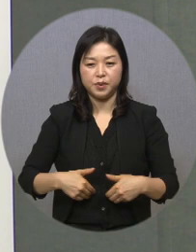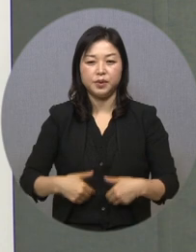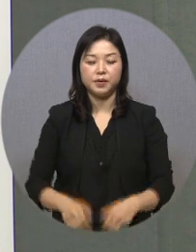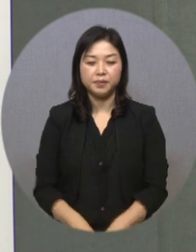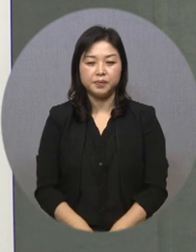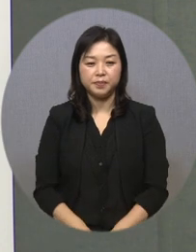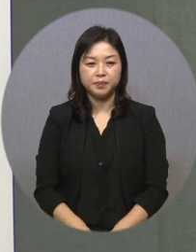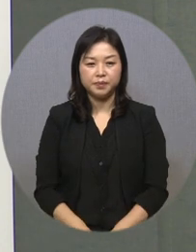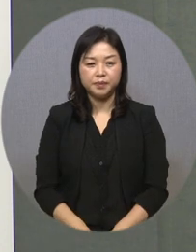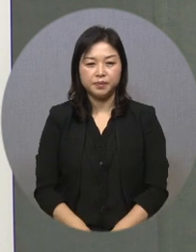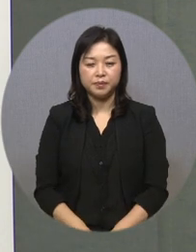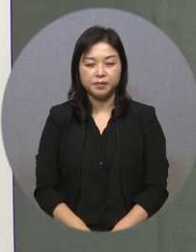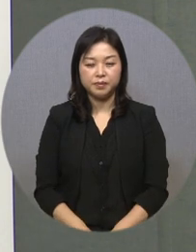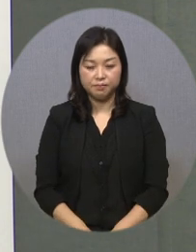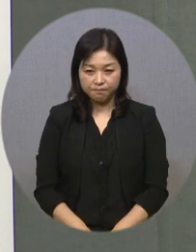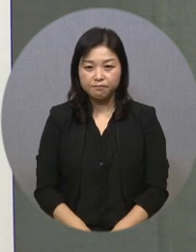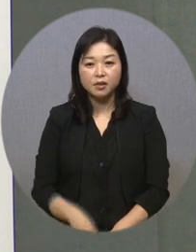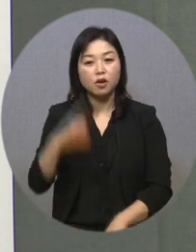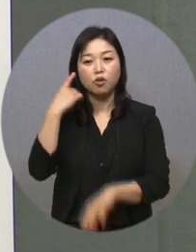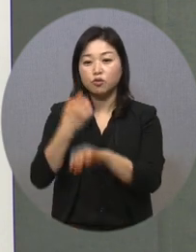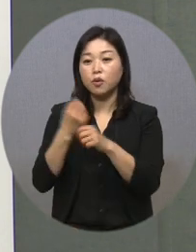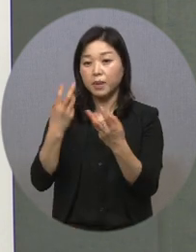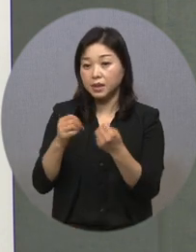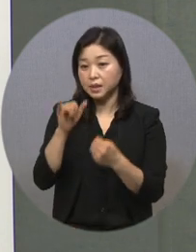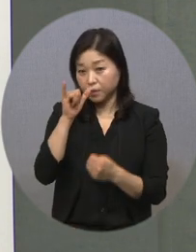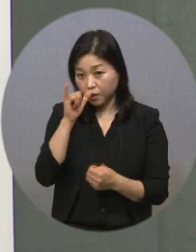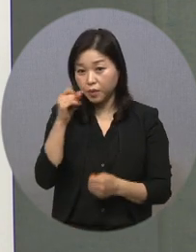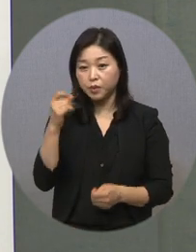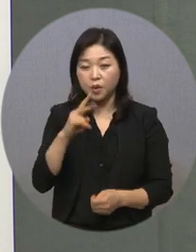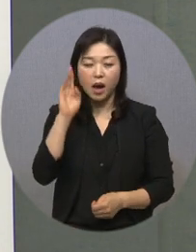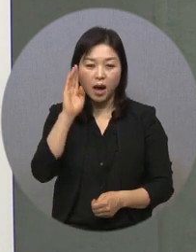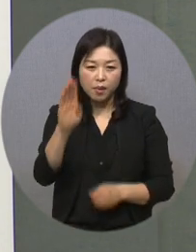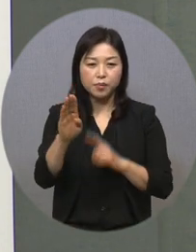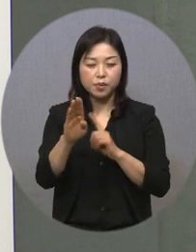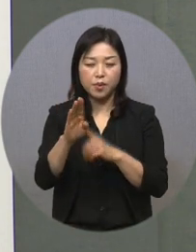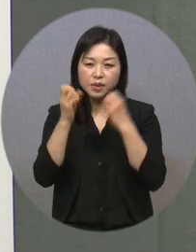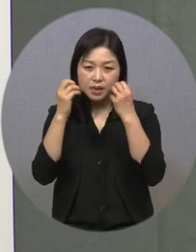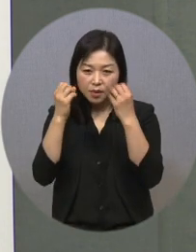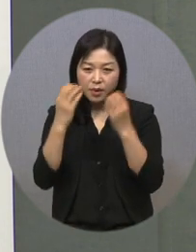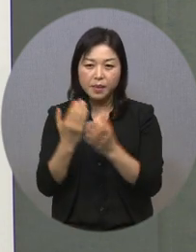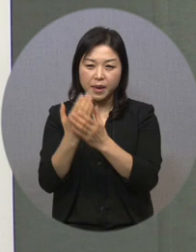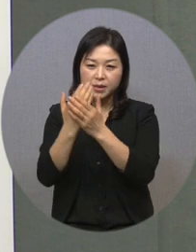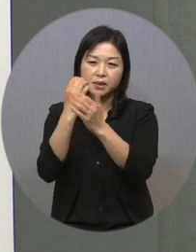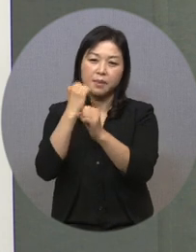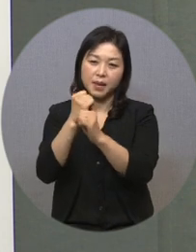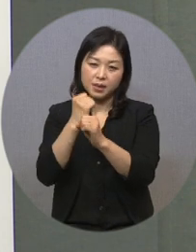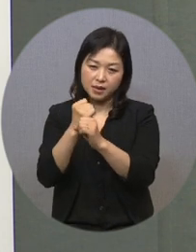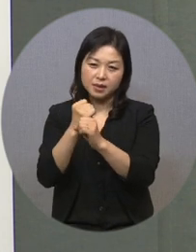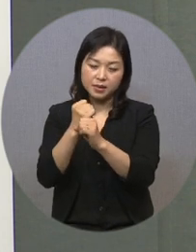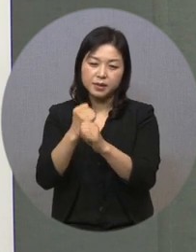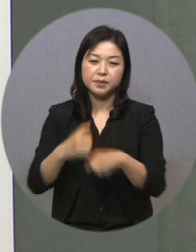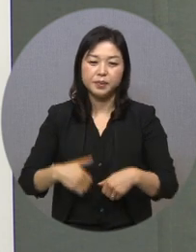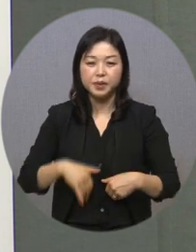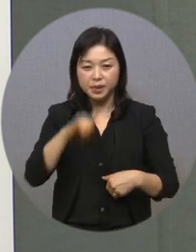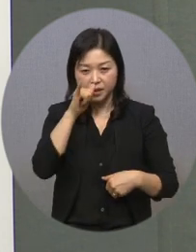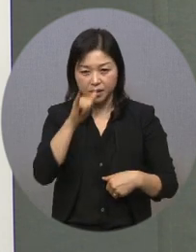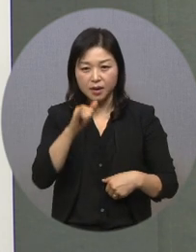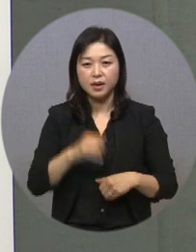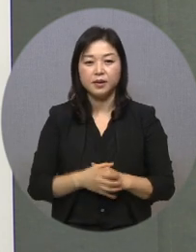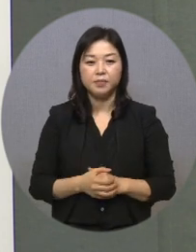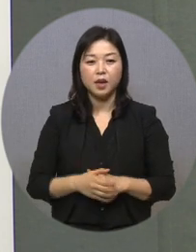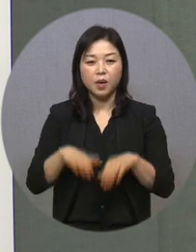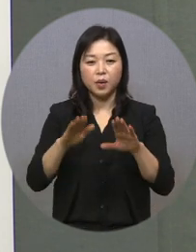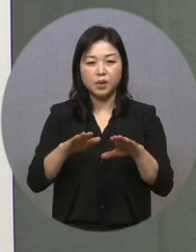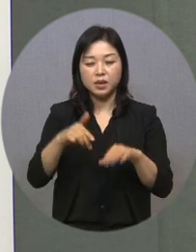물론 연구도 많이 하고 앞으로 개발할 문제도 많이 있겠습니다만은 이제 오늘